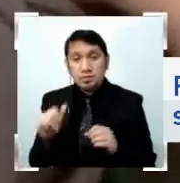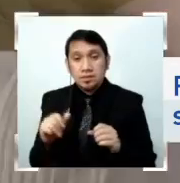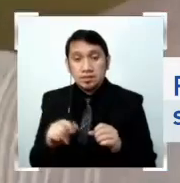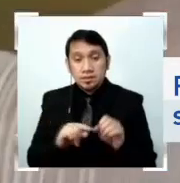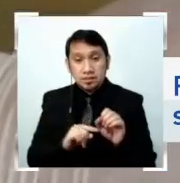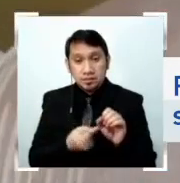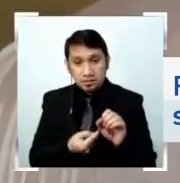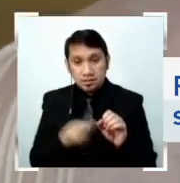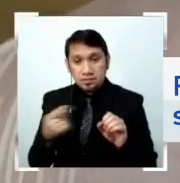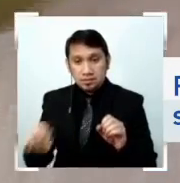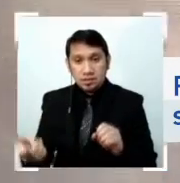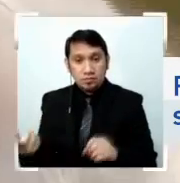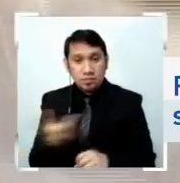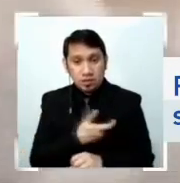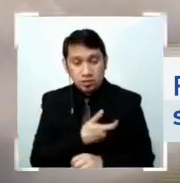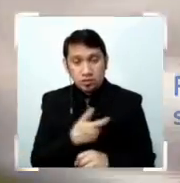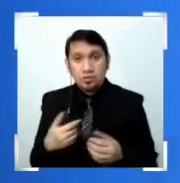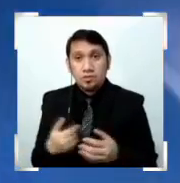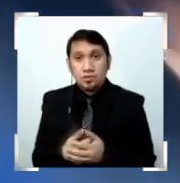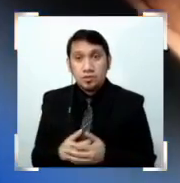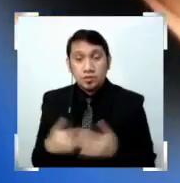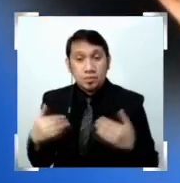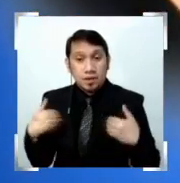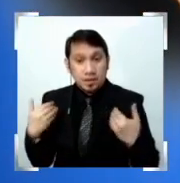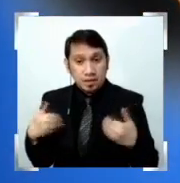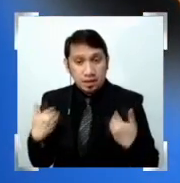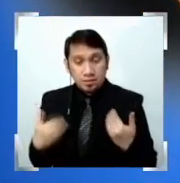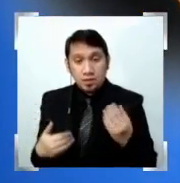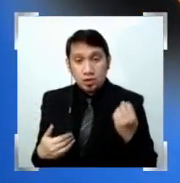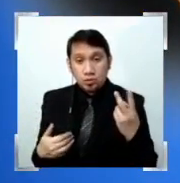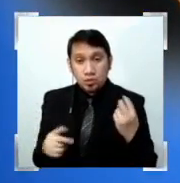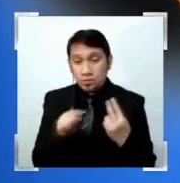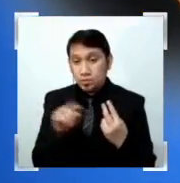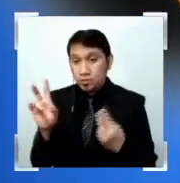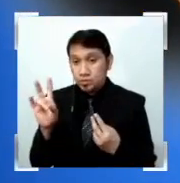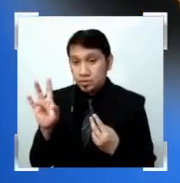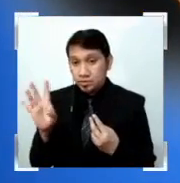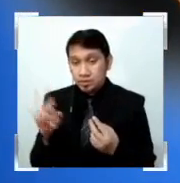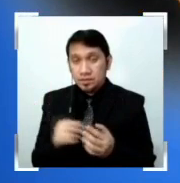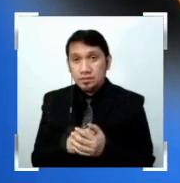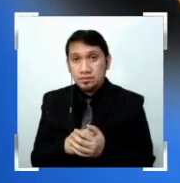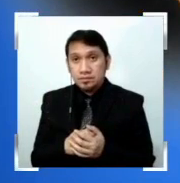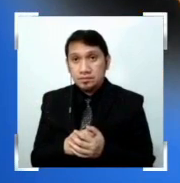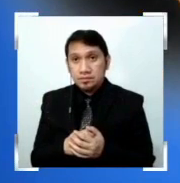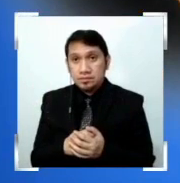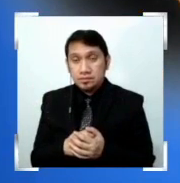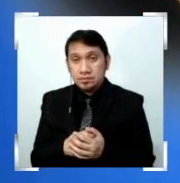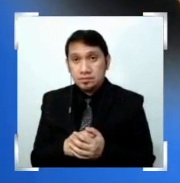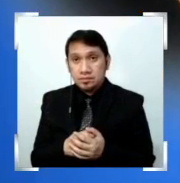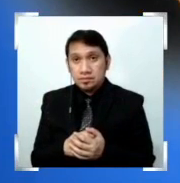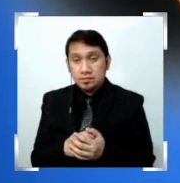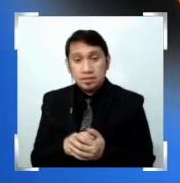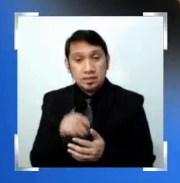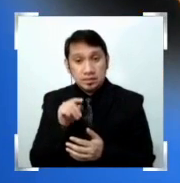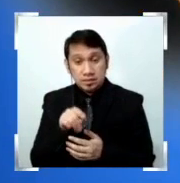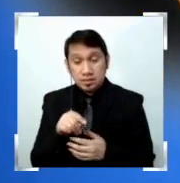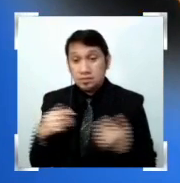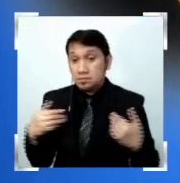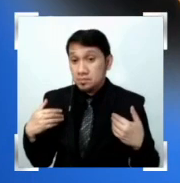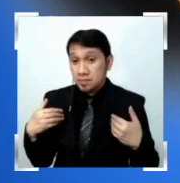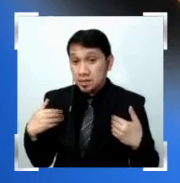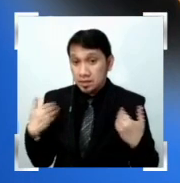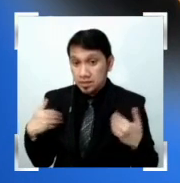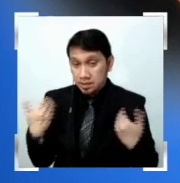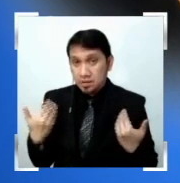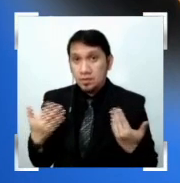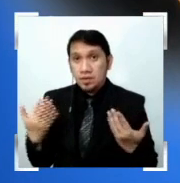may comorbidity o kondisyong medikal. Itong mga batang ito ay hindi na mga muskos, ay mga sariling pag-iisip na rin sila,